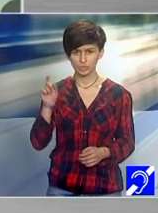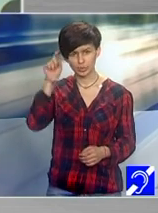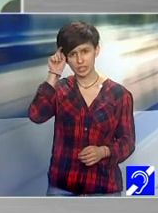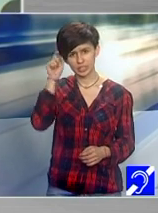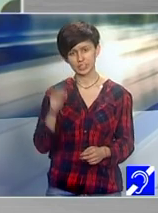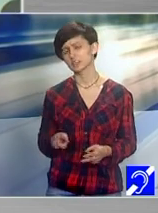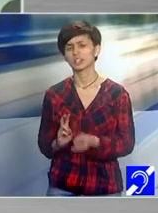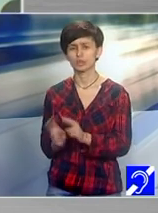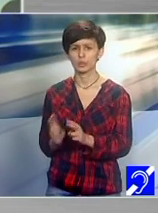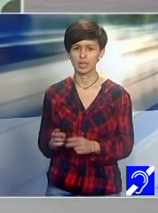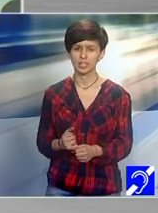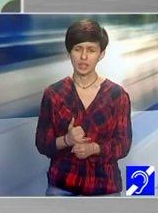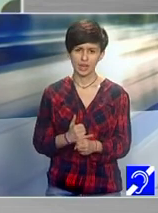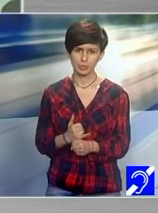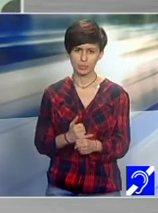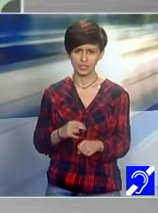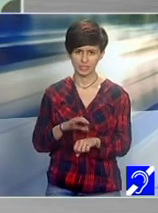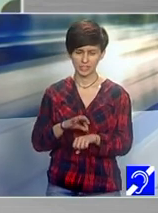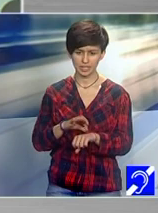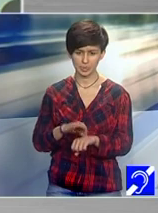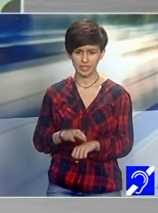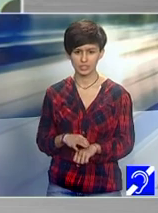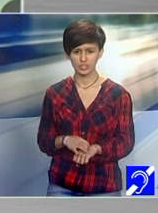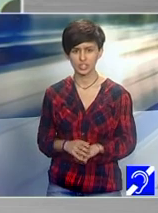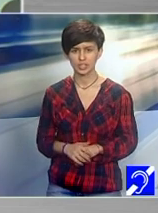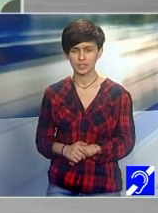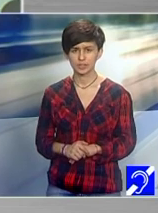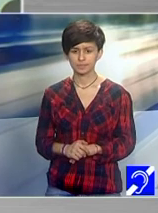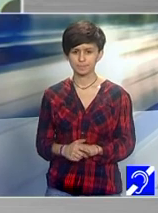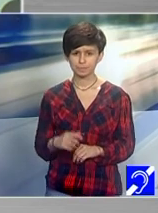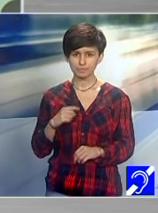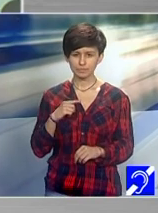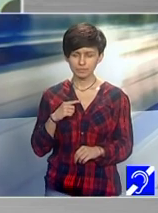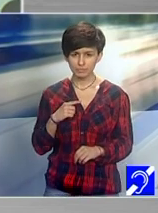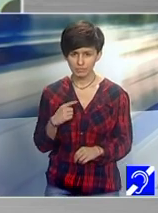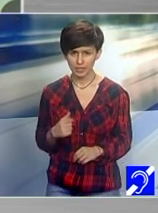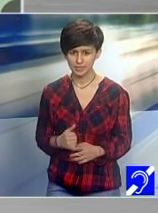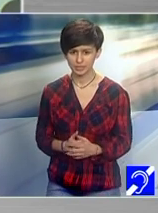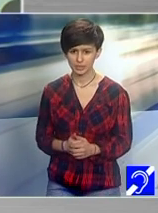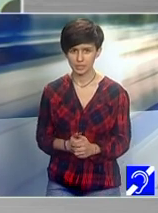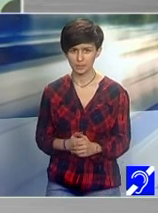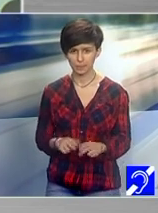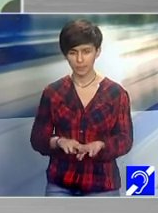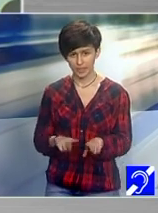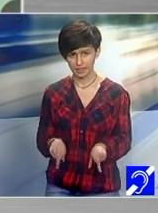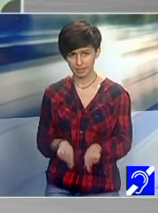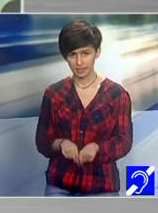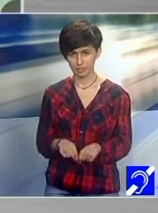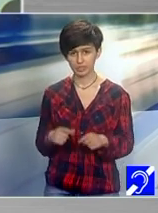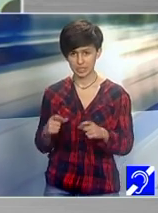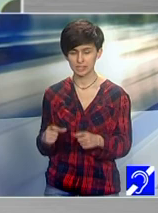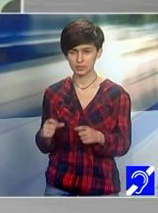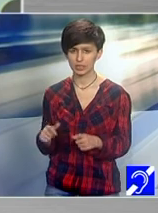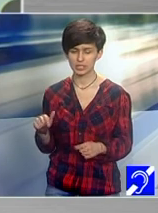medicii cumva sunt complici la situația asta, pentru că și în cazul colectiv, medicii ăia din